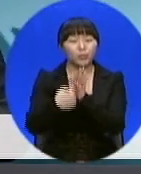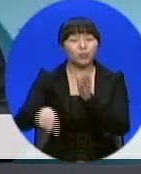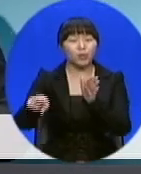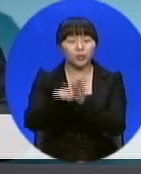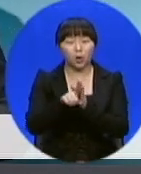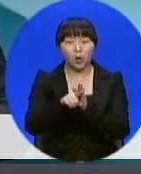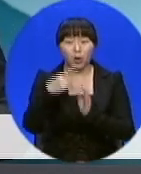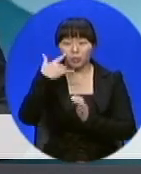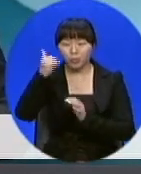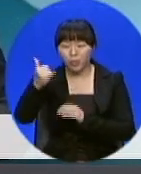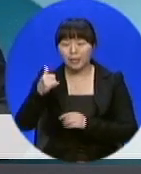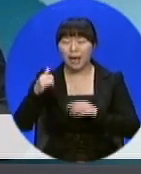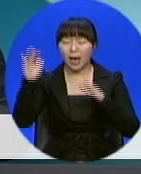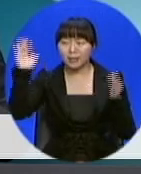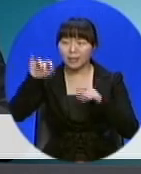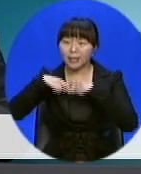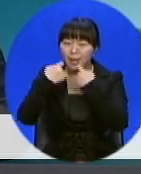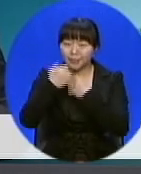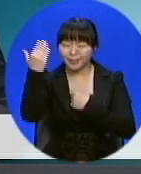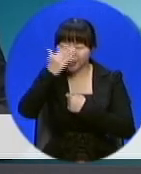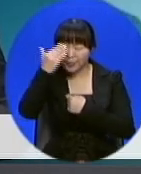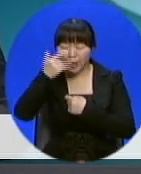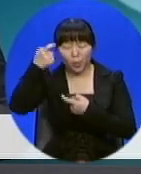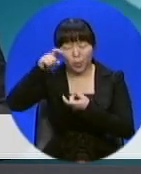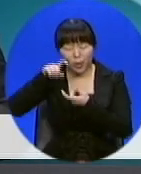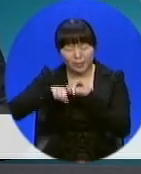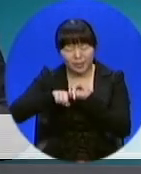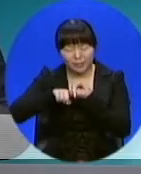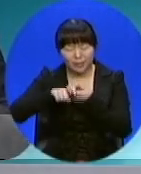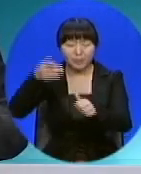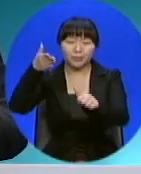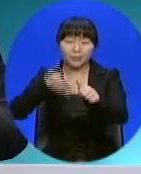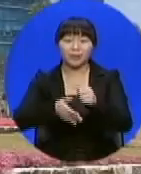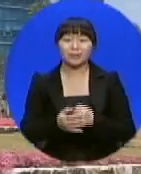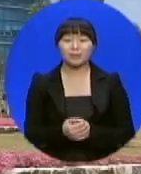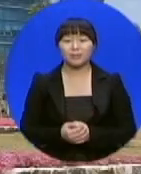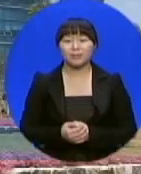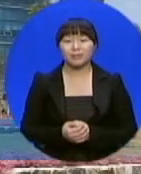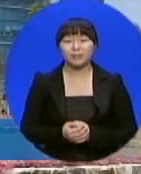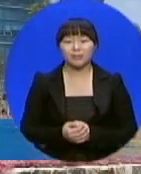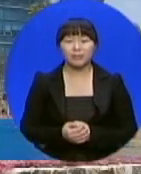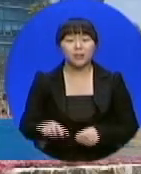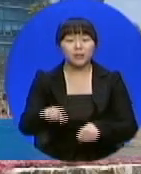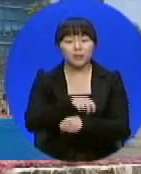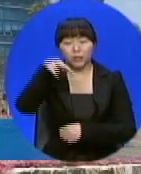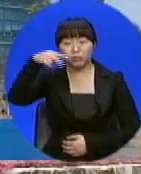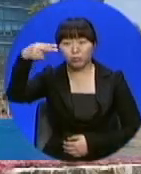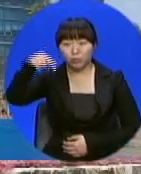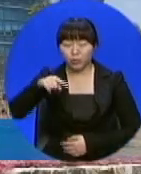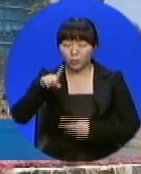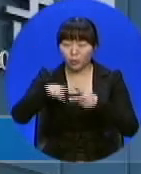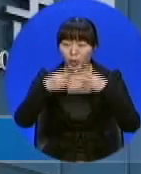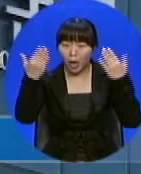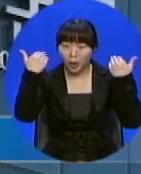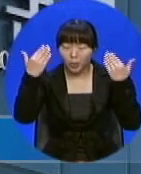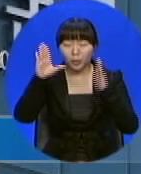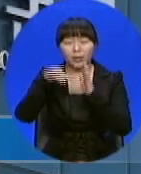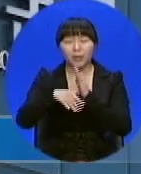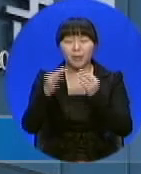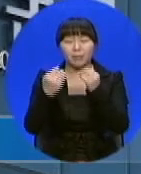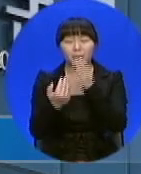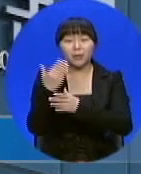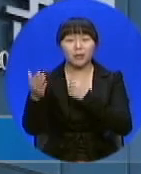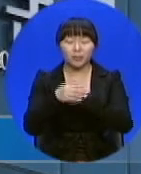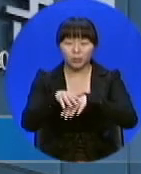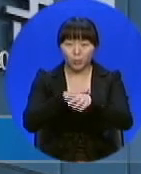보호자가 학생들의 개인위생관리에 관심을 기울여줄 것을 당부했습니다. 특히 수두는 초등학교에서 주로 발생하고 있어